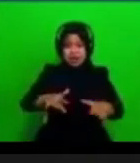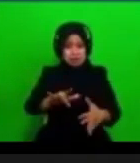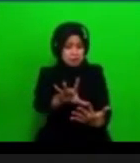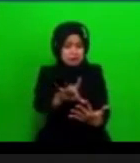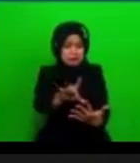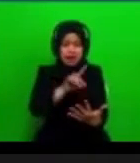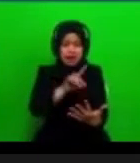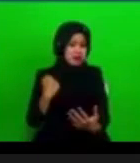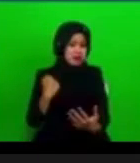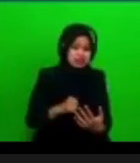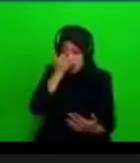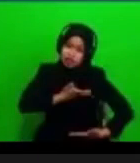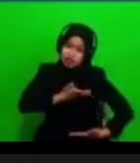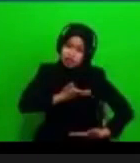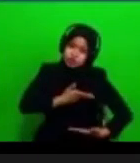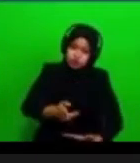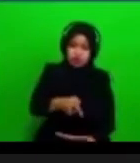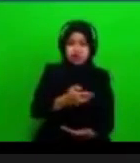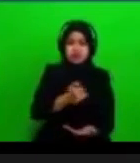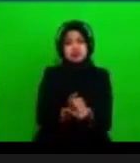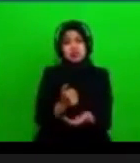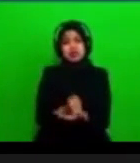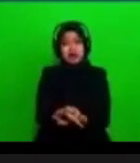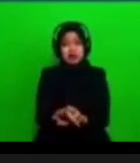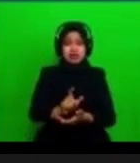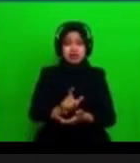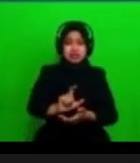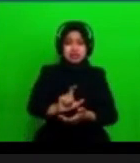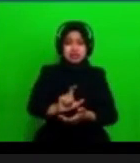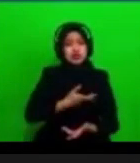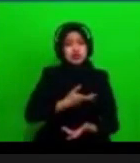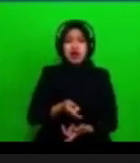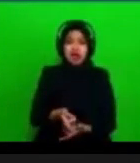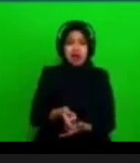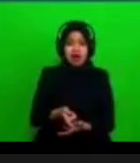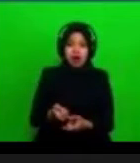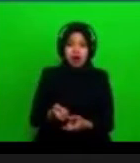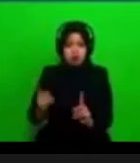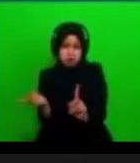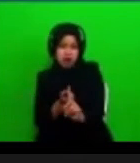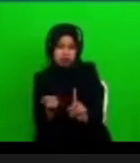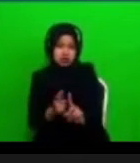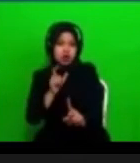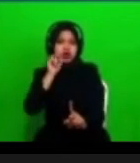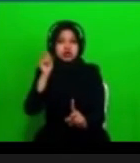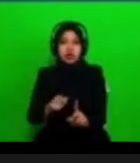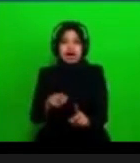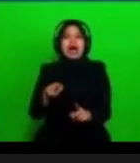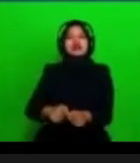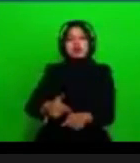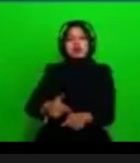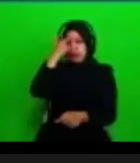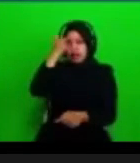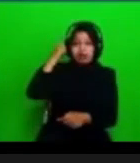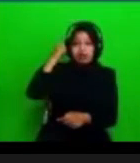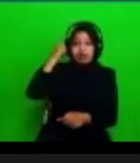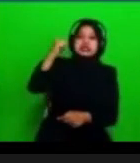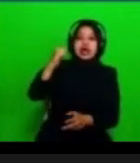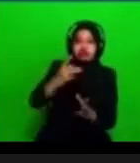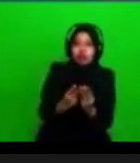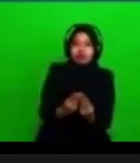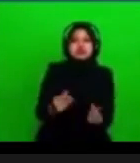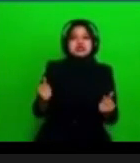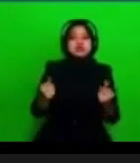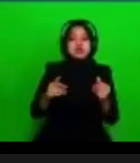tidak bisa memilih untuk mempelajari hal-hal yang mereka sukai dengan cara yang mereka sukai. Disitulah Merdeka Belajar hadir sebagai